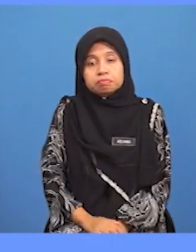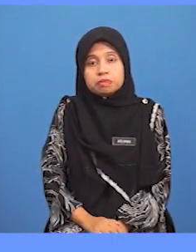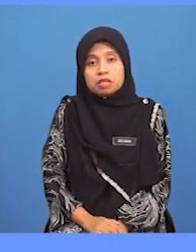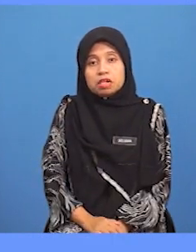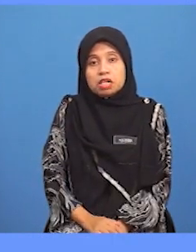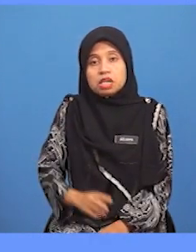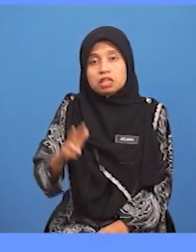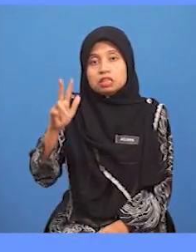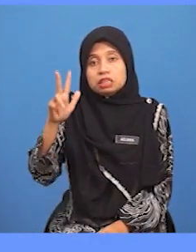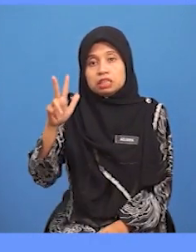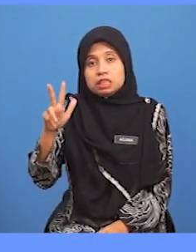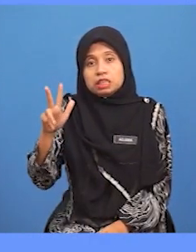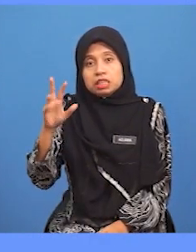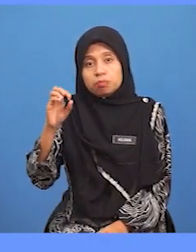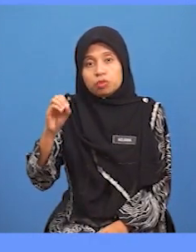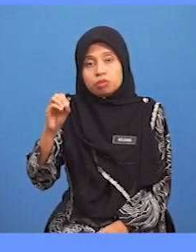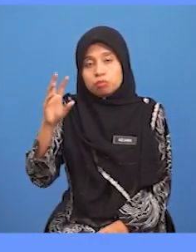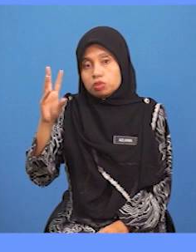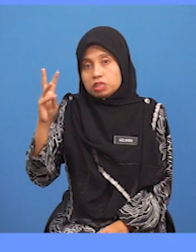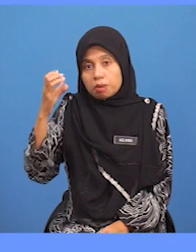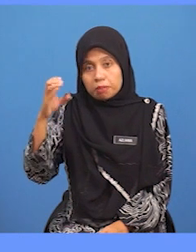kos adalah kos tetap